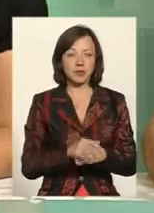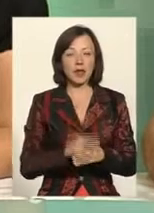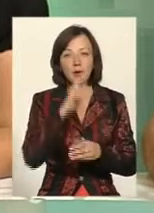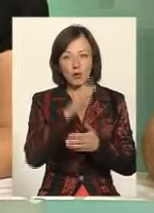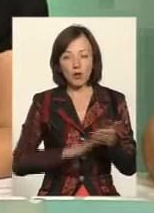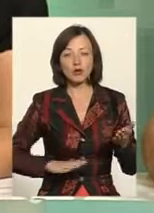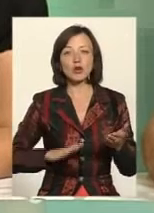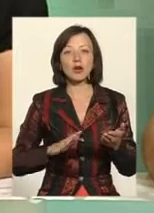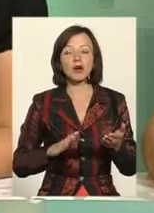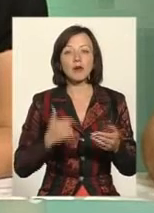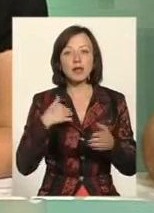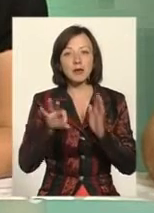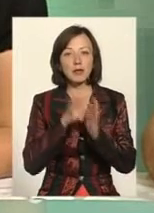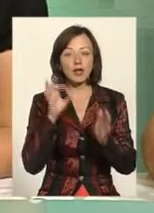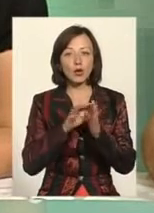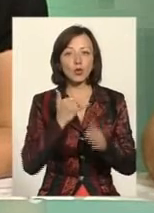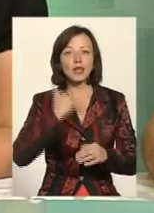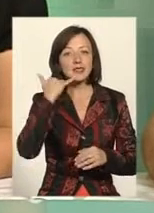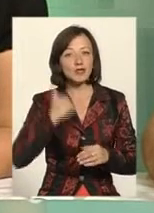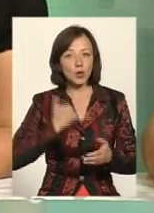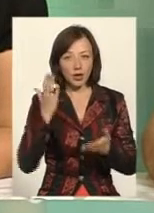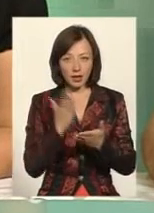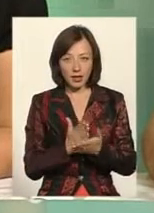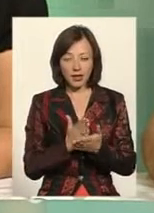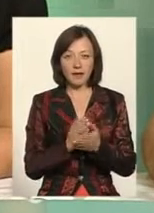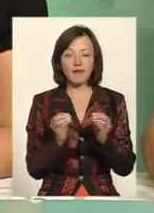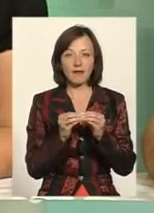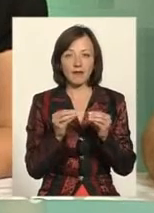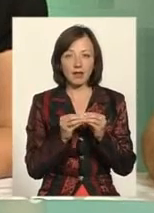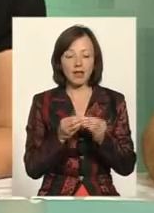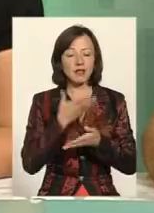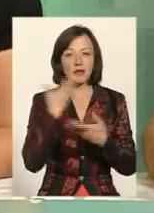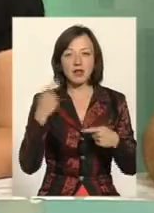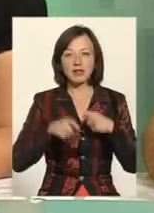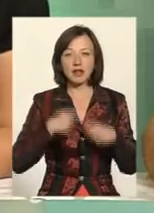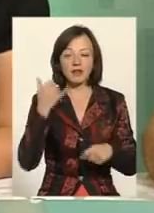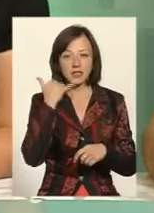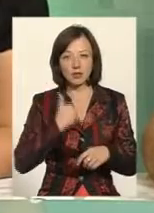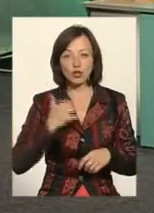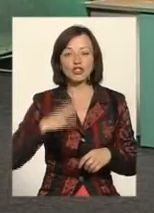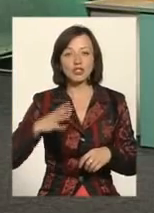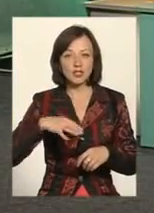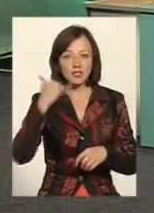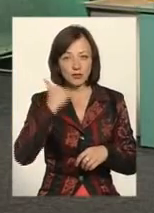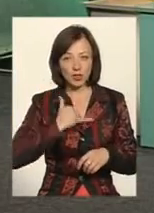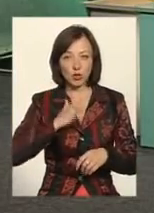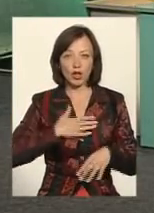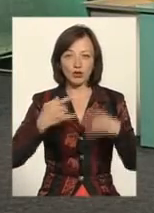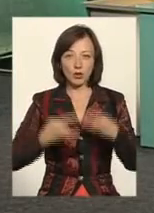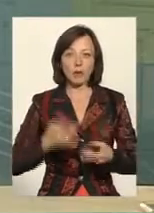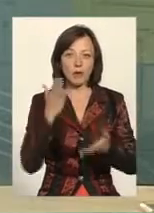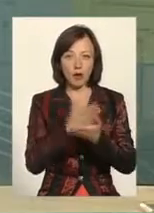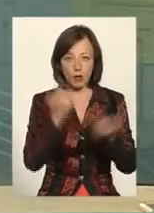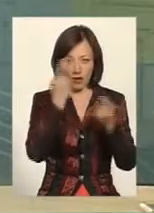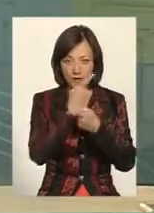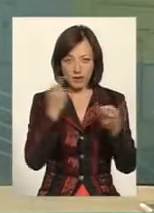перепрошую, ми продовжуємо. Мені підказують, що у нас є дзвінок, якщо він ще немає, зірвався дзвінок, ми будемо чекати, ви дзвоніть до нашої студії, ми працюємо в режимі